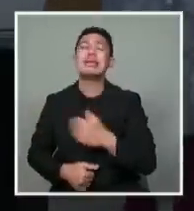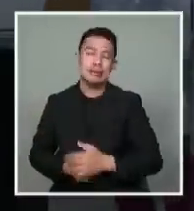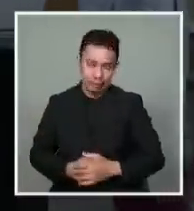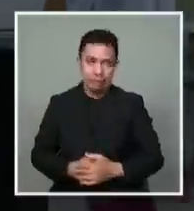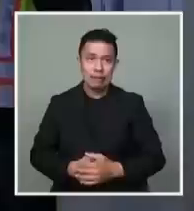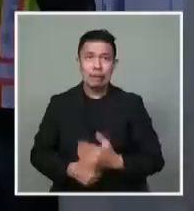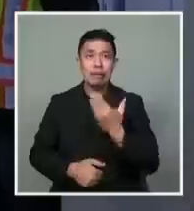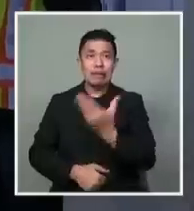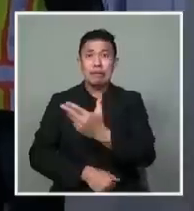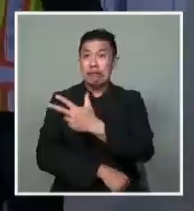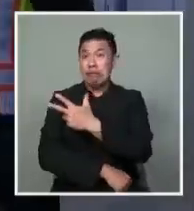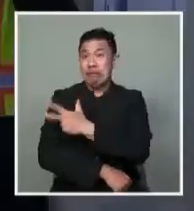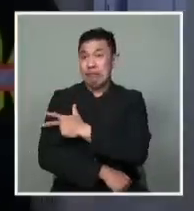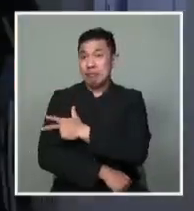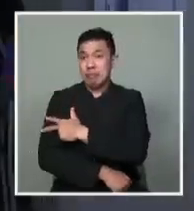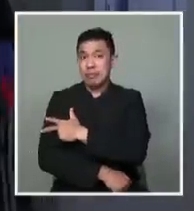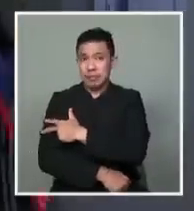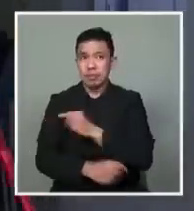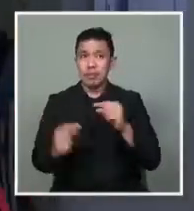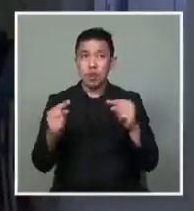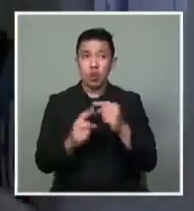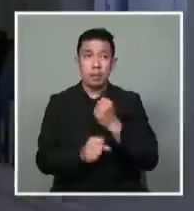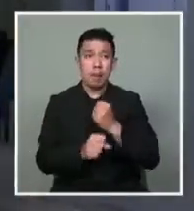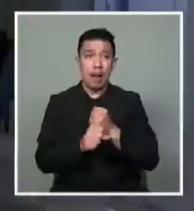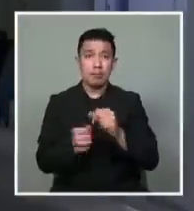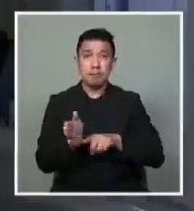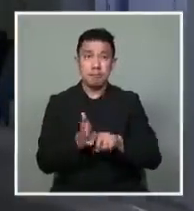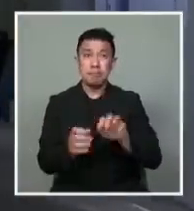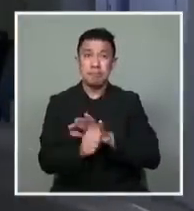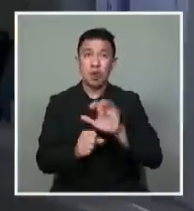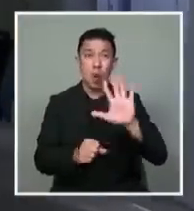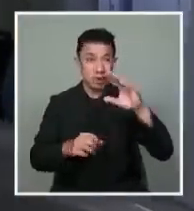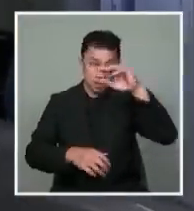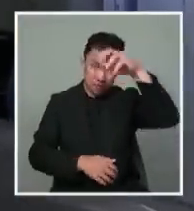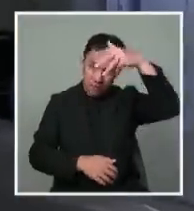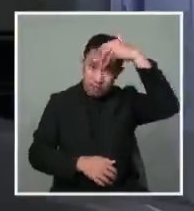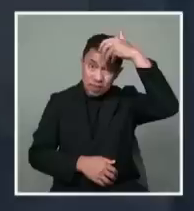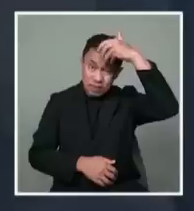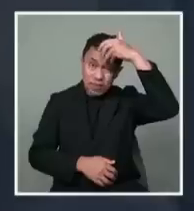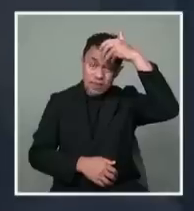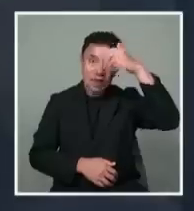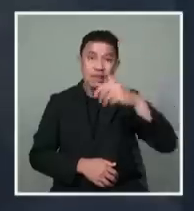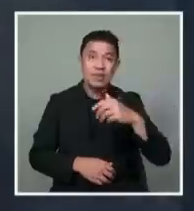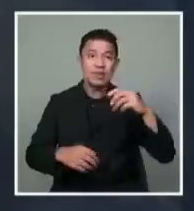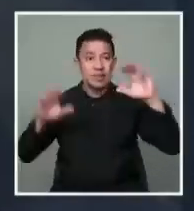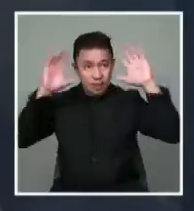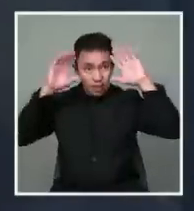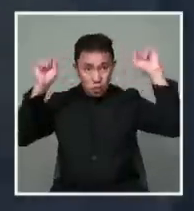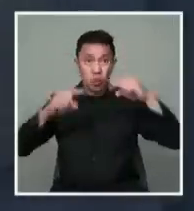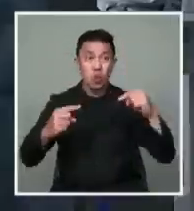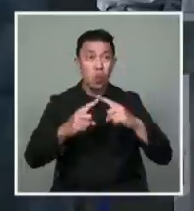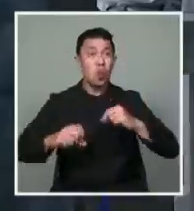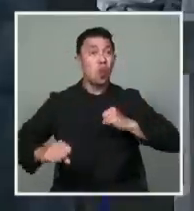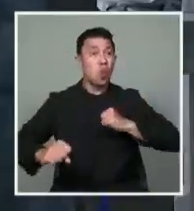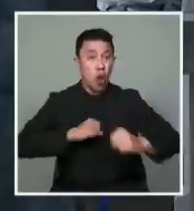ร์สนะคะซึ่งเป็นคณะทำงานโควิด19ของประธานาธิบดีโดนัลด์ทรัมป์ของทีมข่าวก็แนะนำว่าถ้าคุณเป็นวัยรุ่นแล้วคุณต้องไปพบป